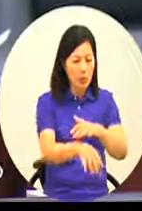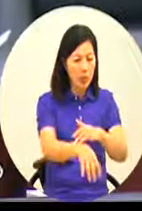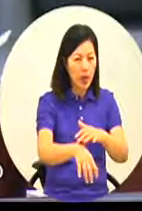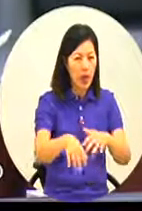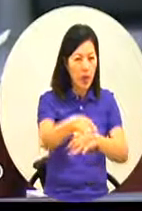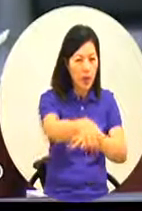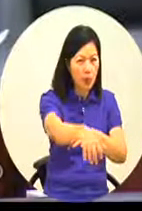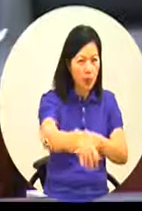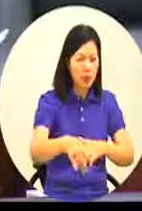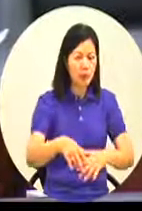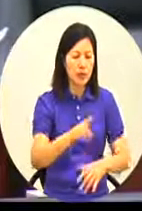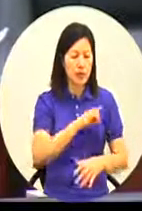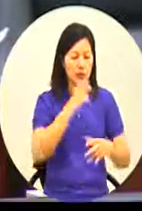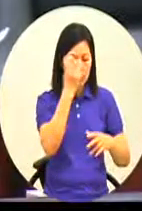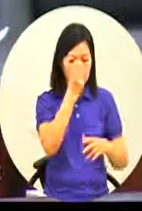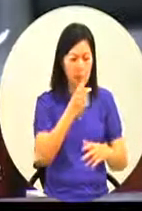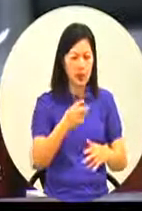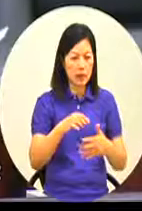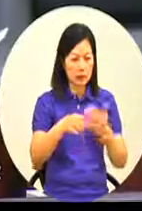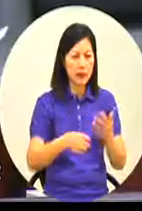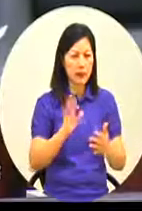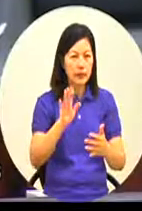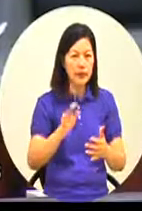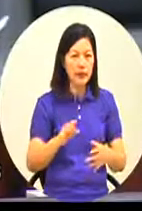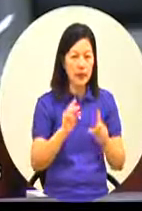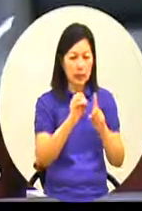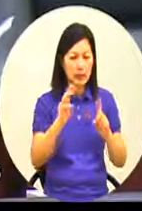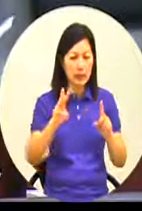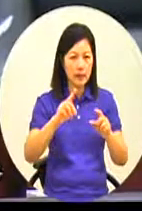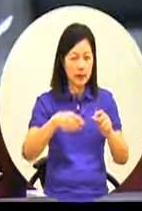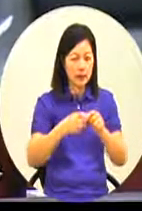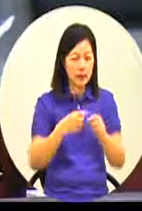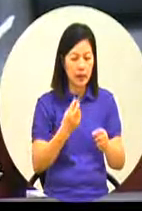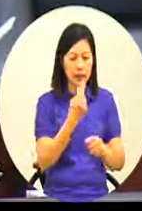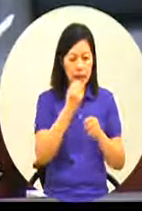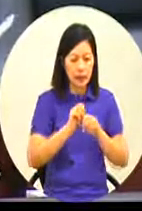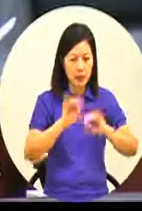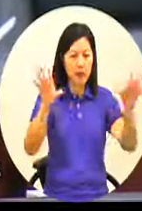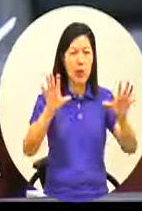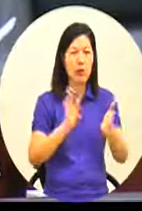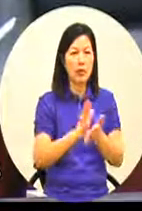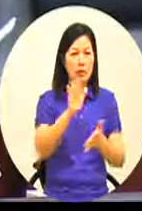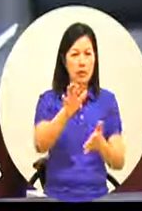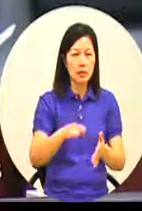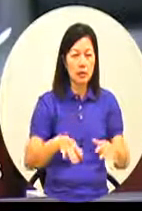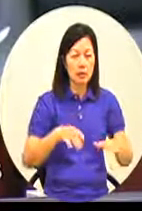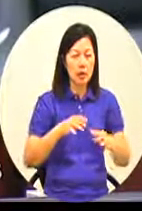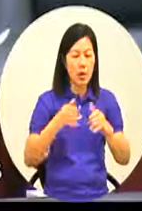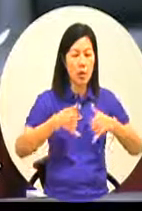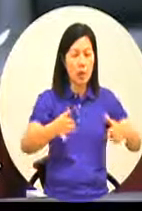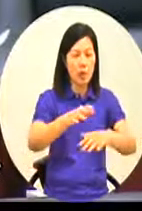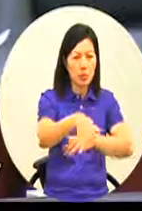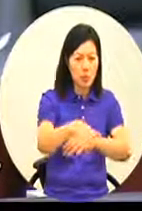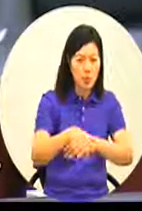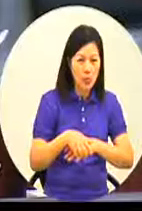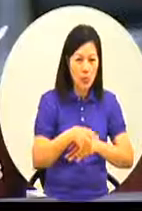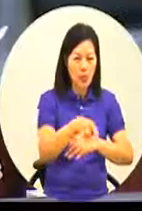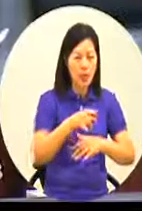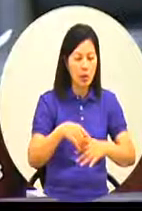有啊，那也就是为什么103年发生气爆的时候，我们常常拿这个道路挖掘管理自治条例出来